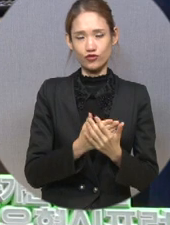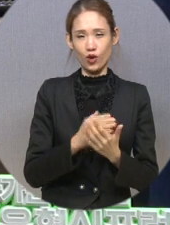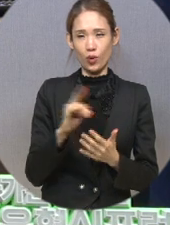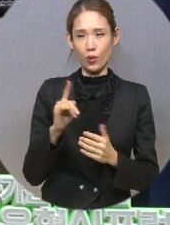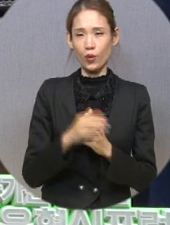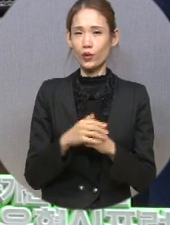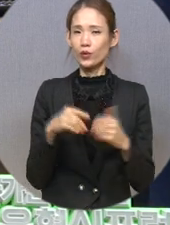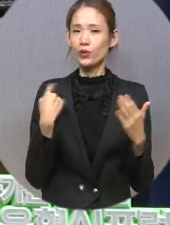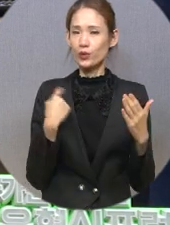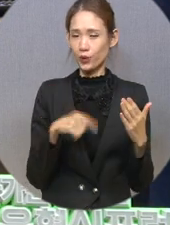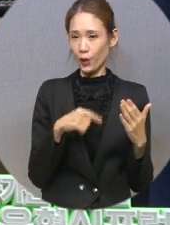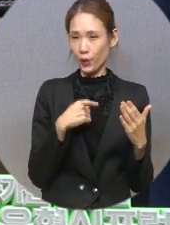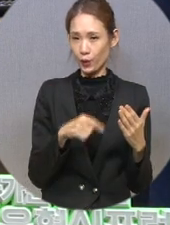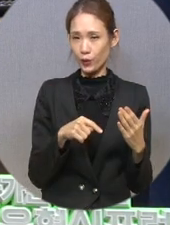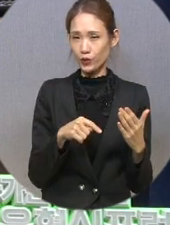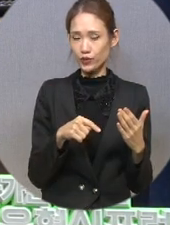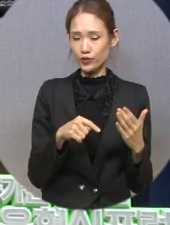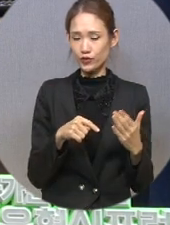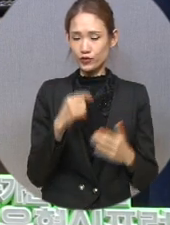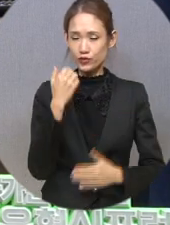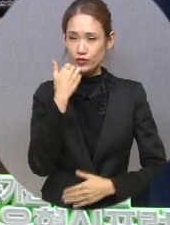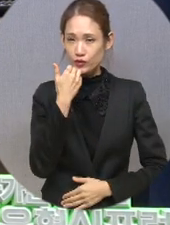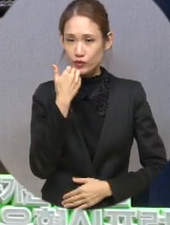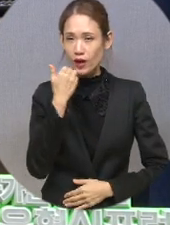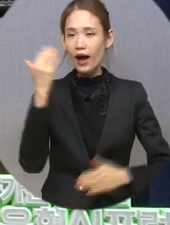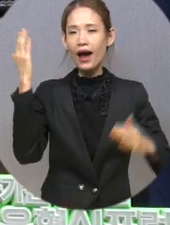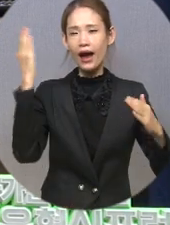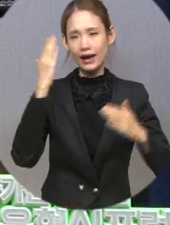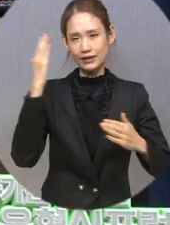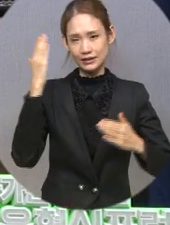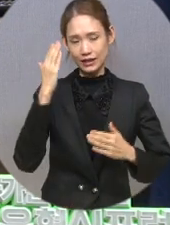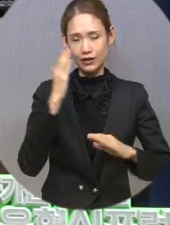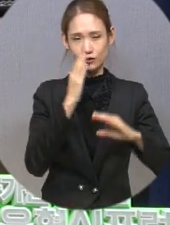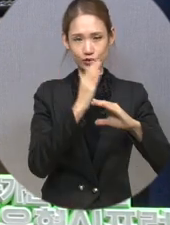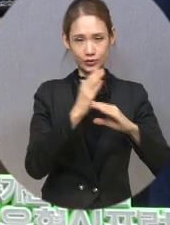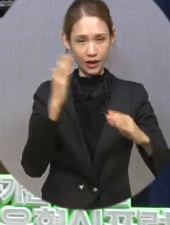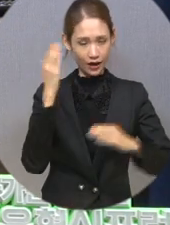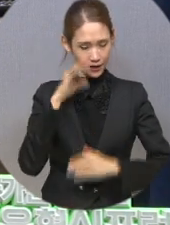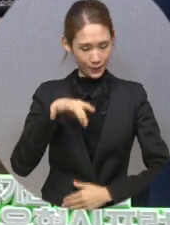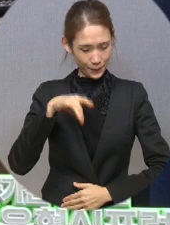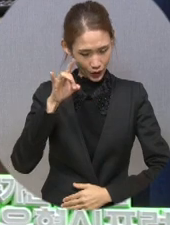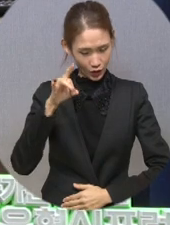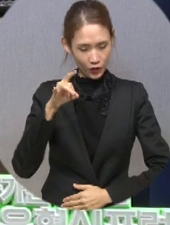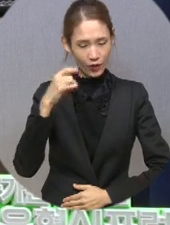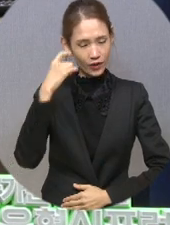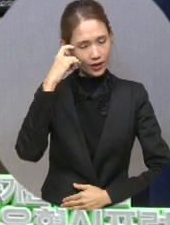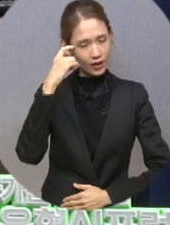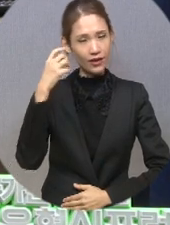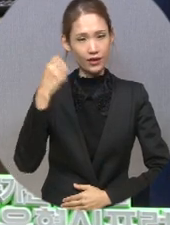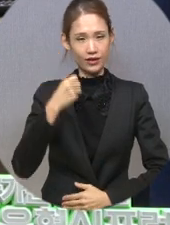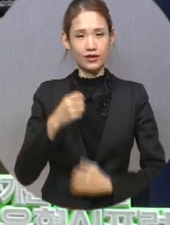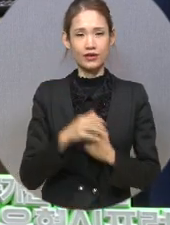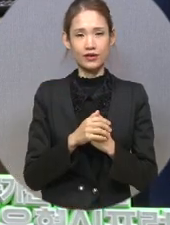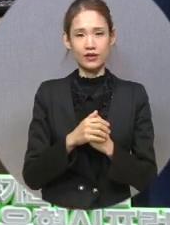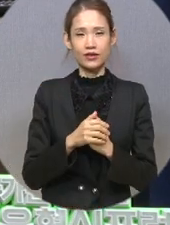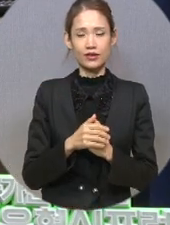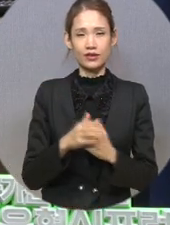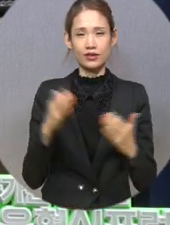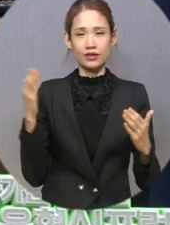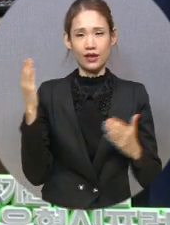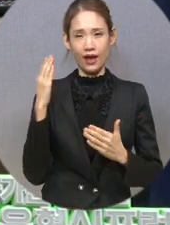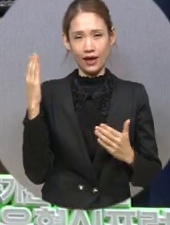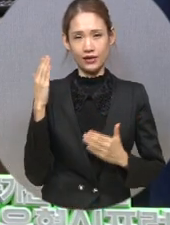교육은, 학생이 먼저다. 학생 중심으로 가야 된다. 라고 하는 철학과 함께, 그